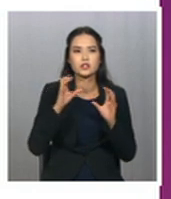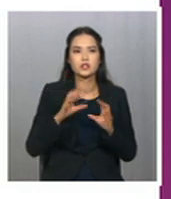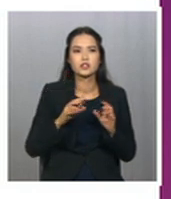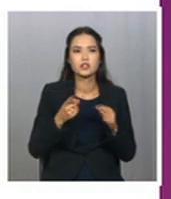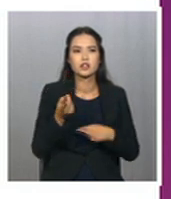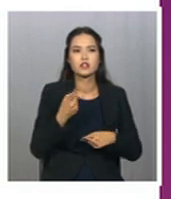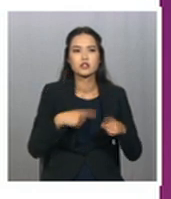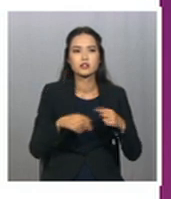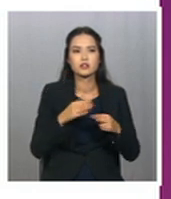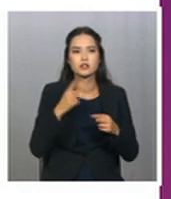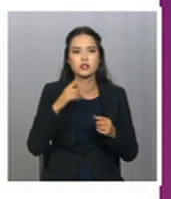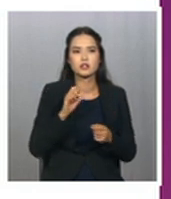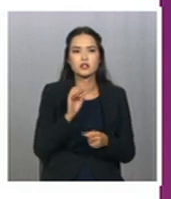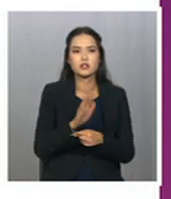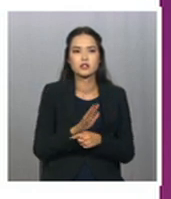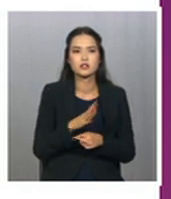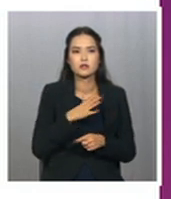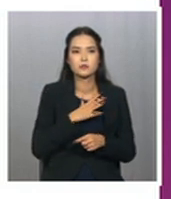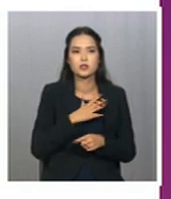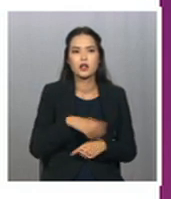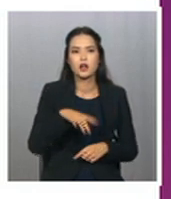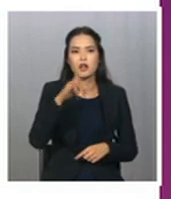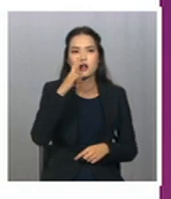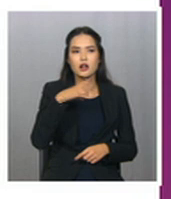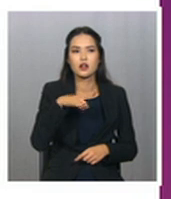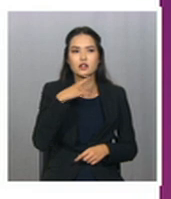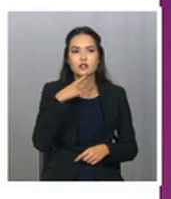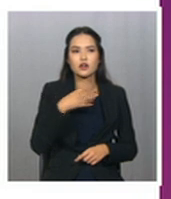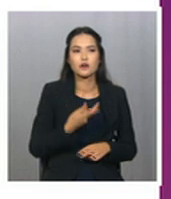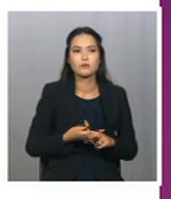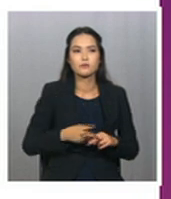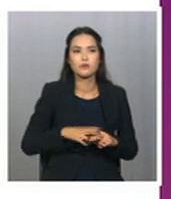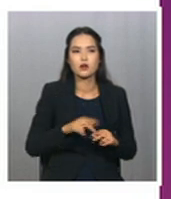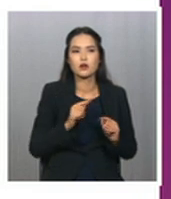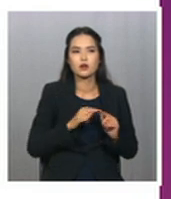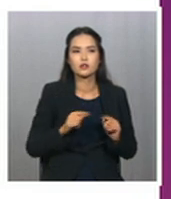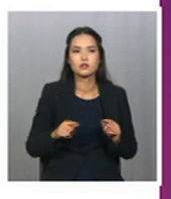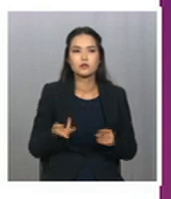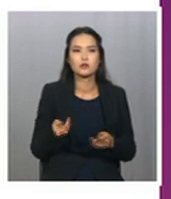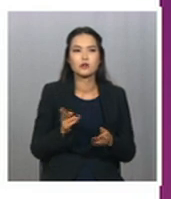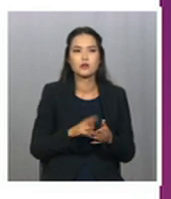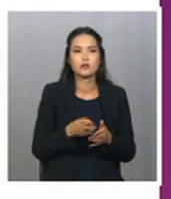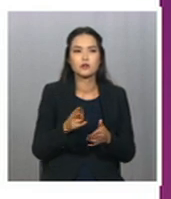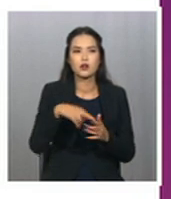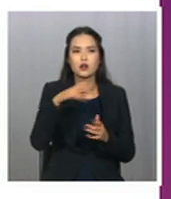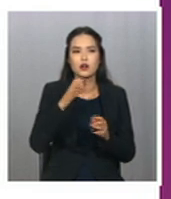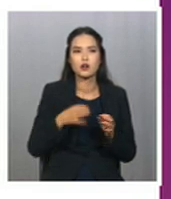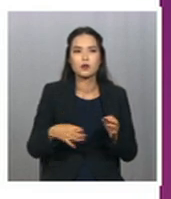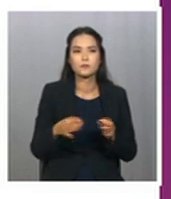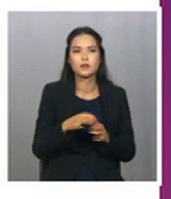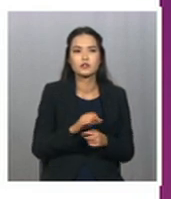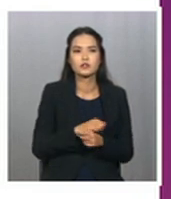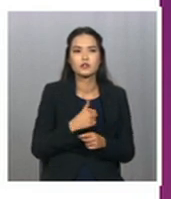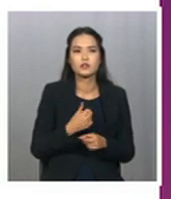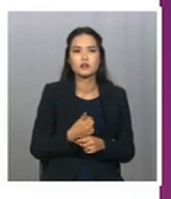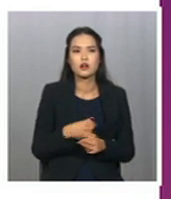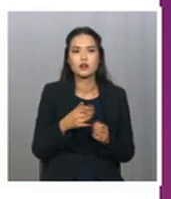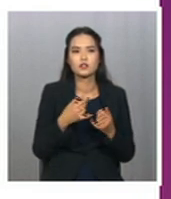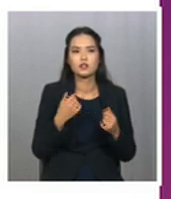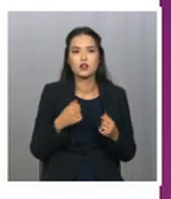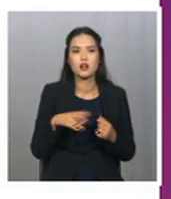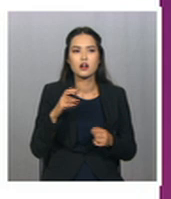иелеріне қайтарып беру талап етілді. Қазақтардан бұған дейінгі көшіп қонып жүрген аумақтарындағы басы артық